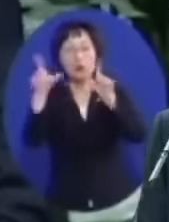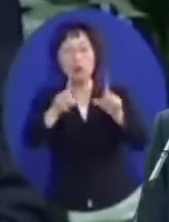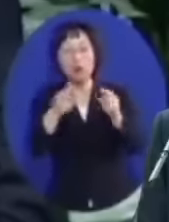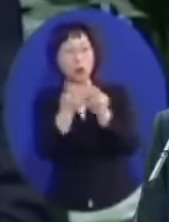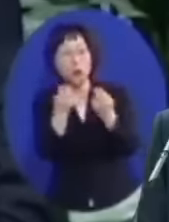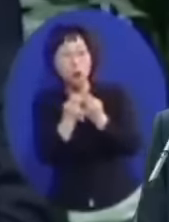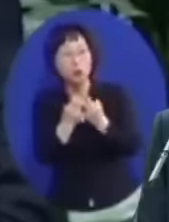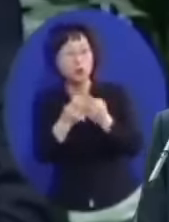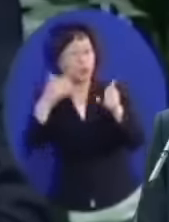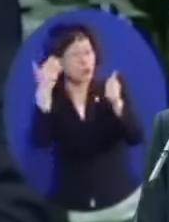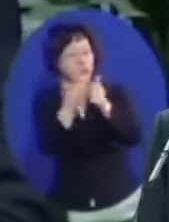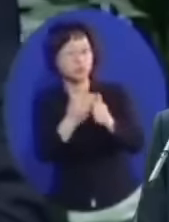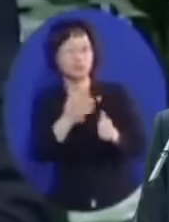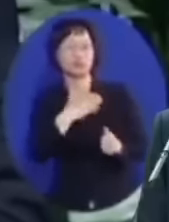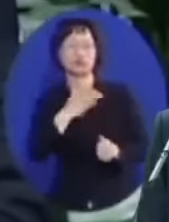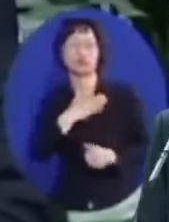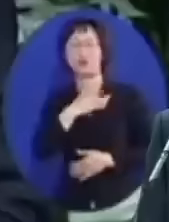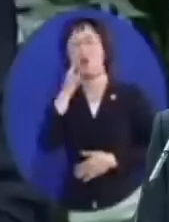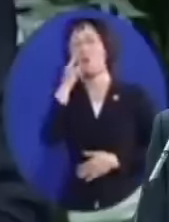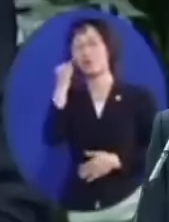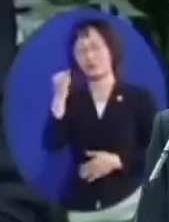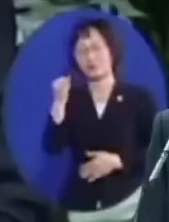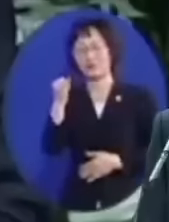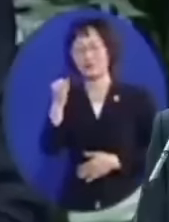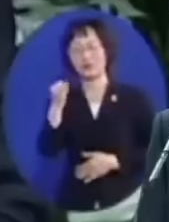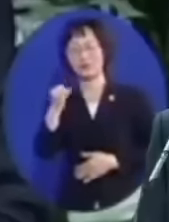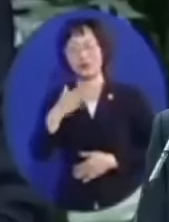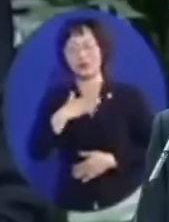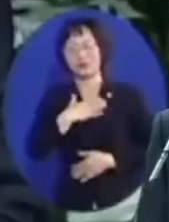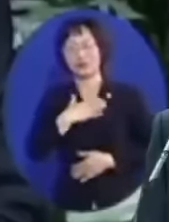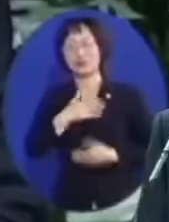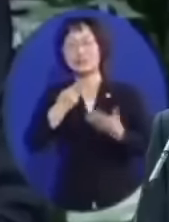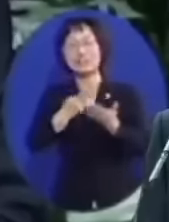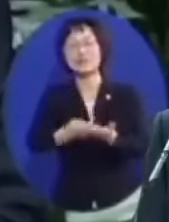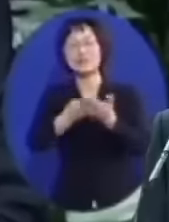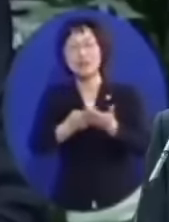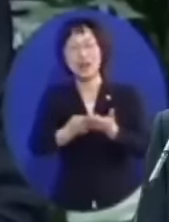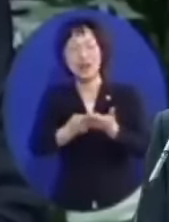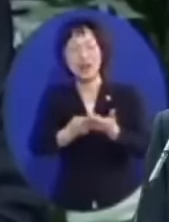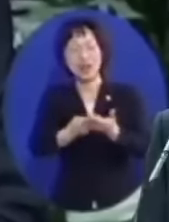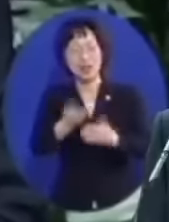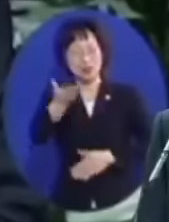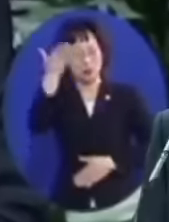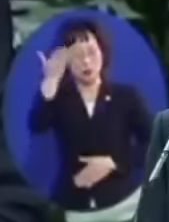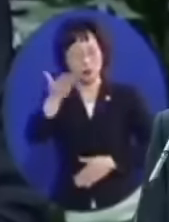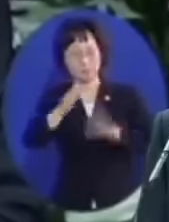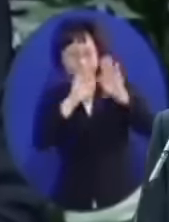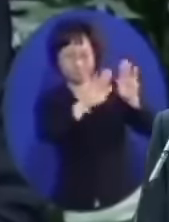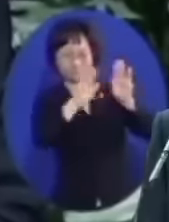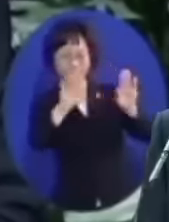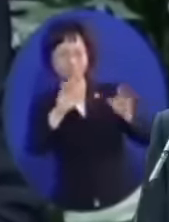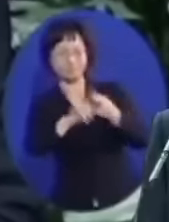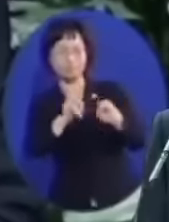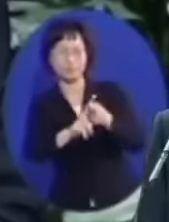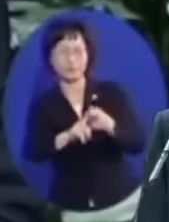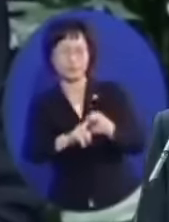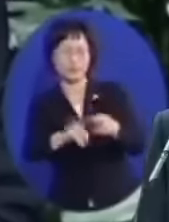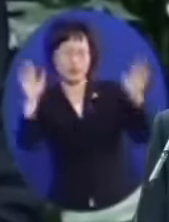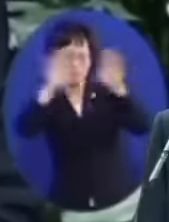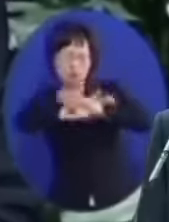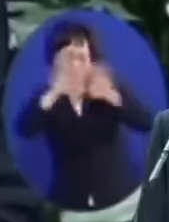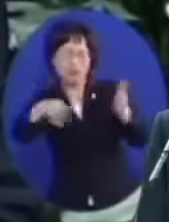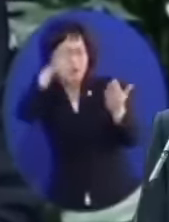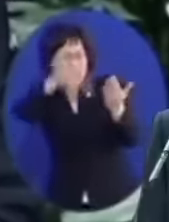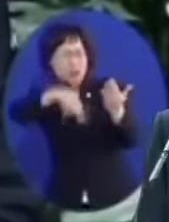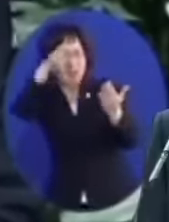물으니까 우리 어머님이 우리 침대 머리맡에 달아놓은 십계명을 밤낮으로 읽으라고